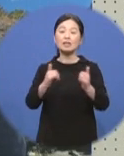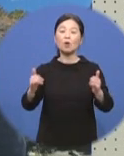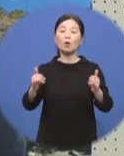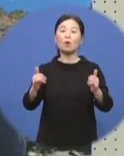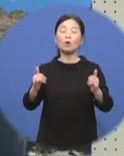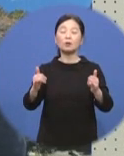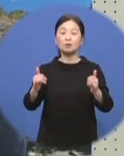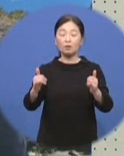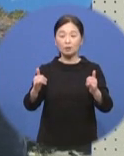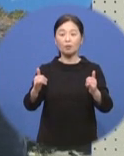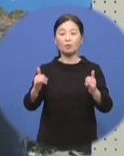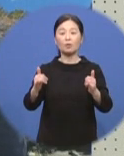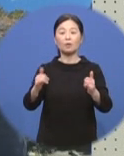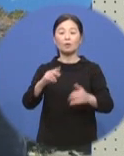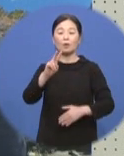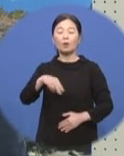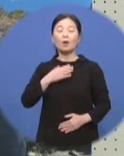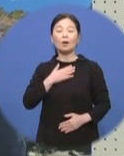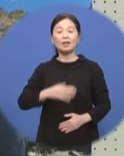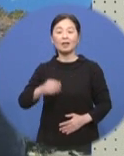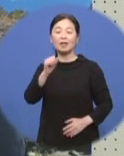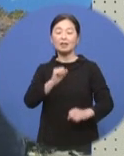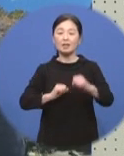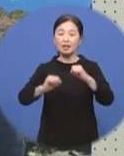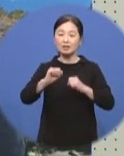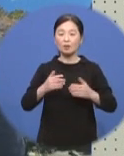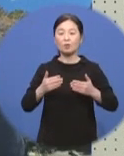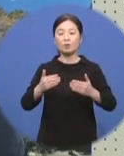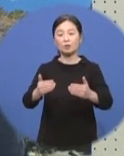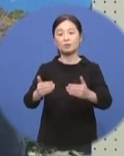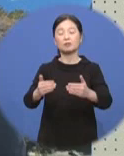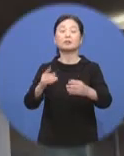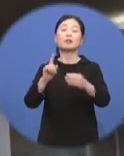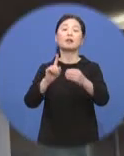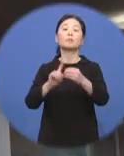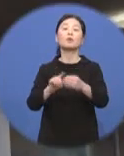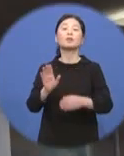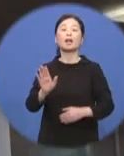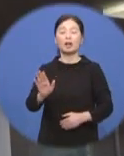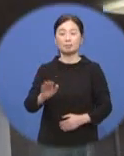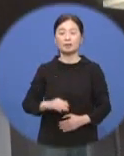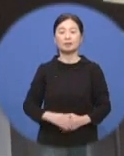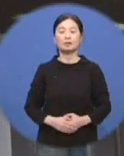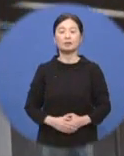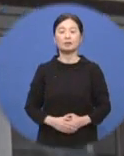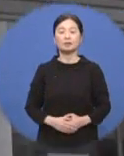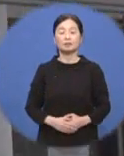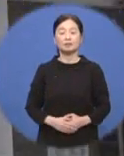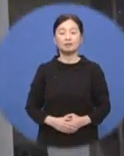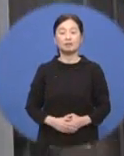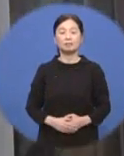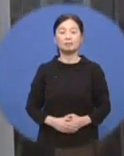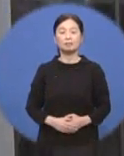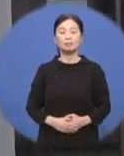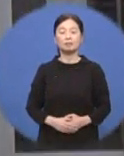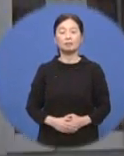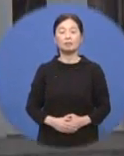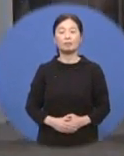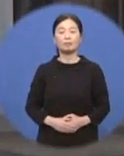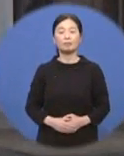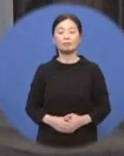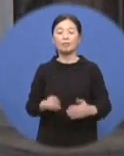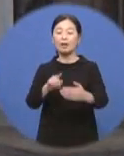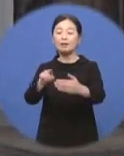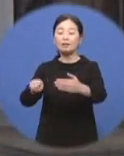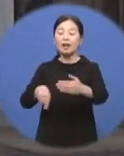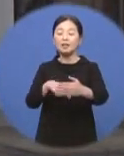動を促進させる目的で今回開催させていただいています。大体3つの要素に